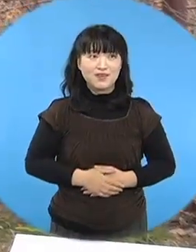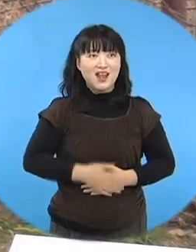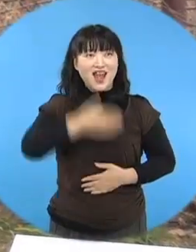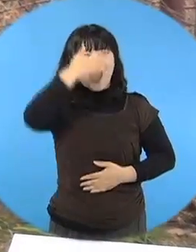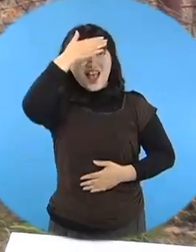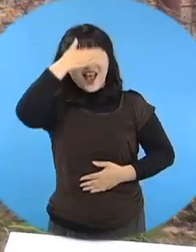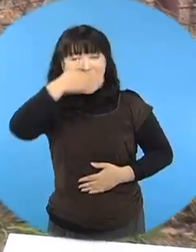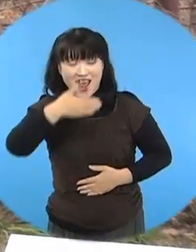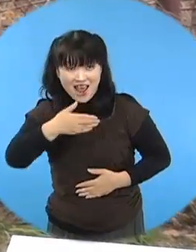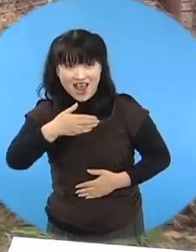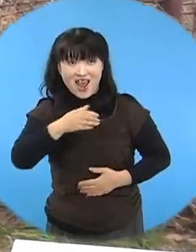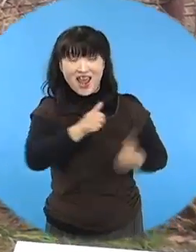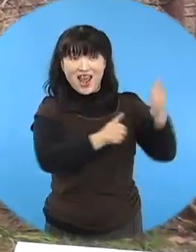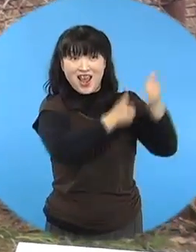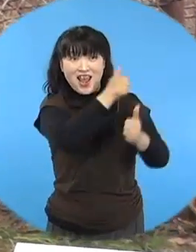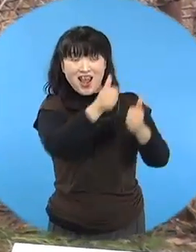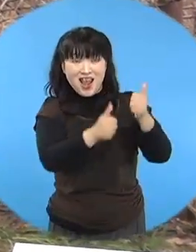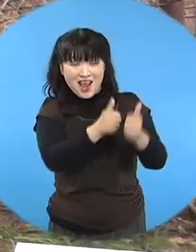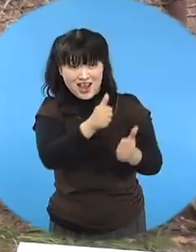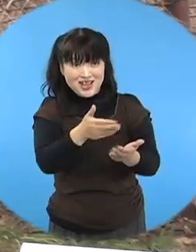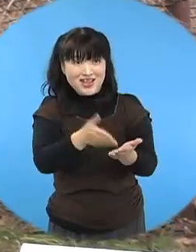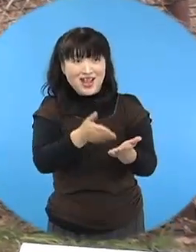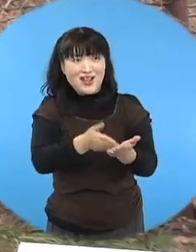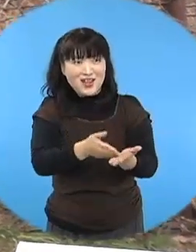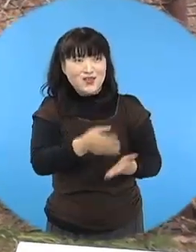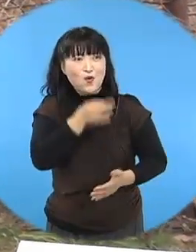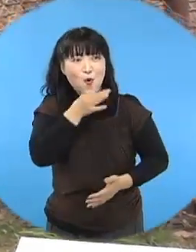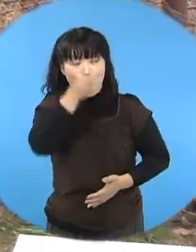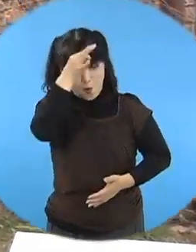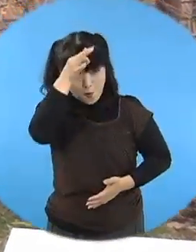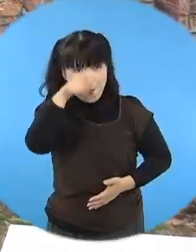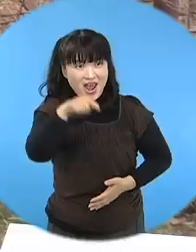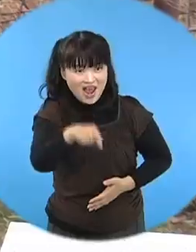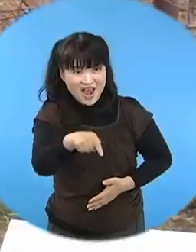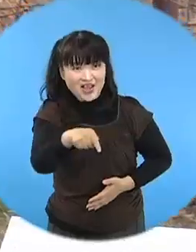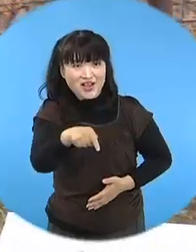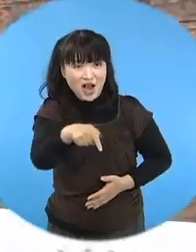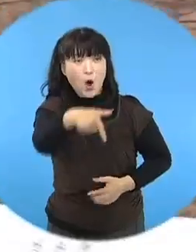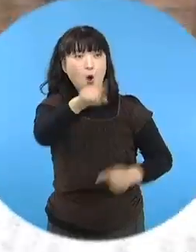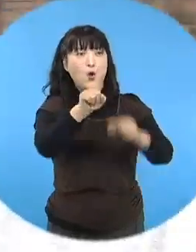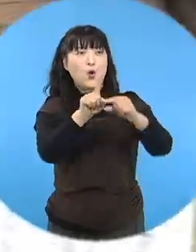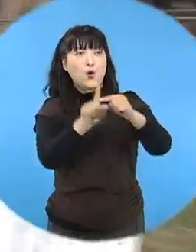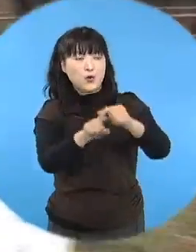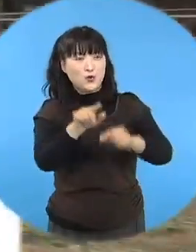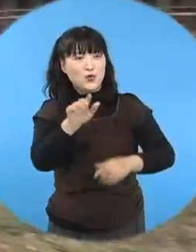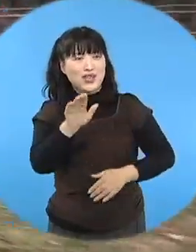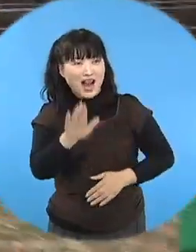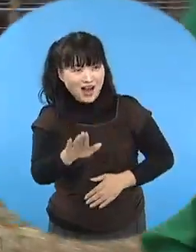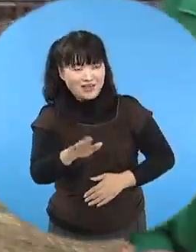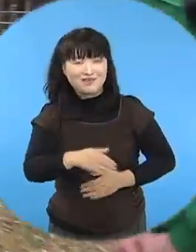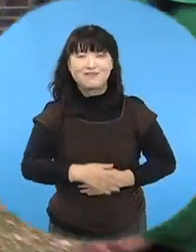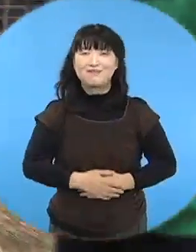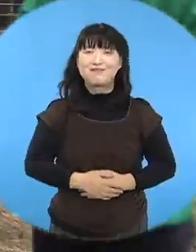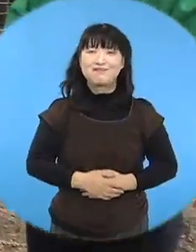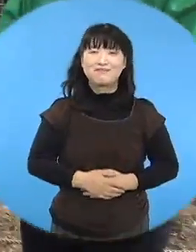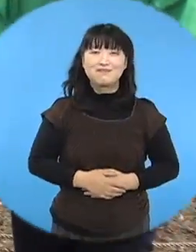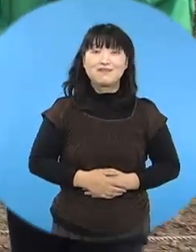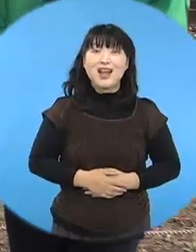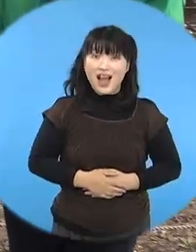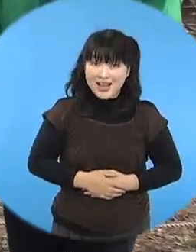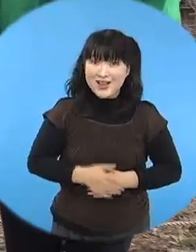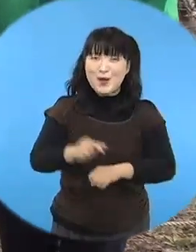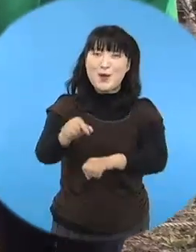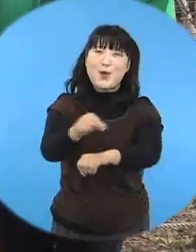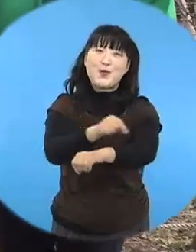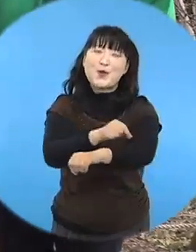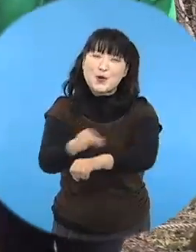そんな伝説の残る太宰府の梅がここ府中に来ているんですね。 はい、特別